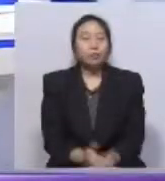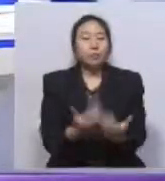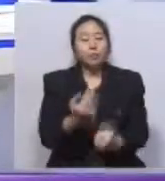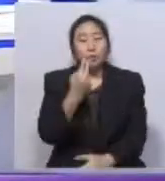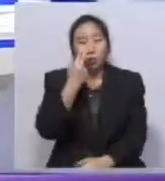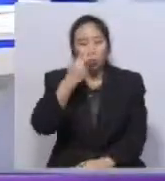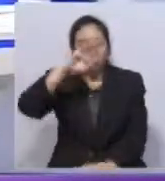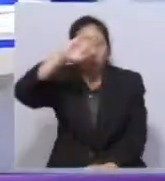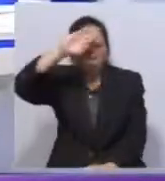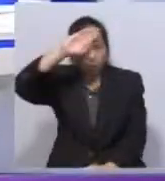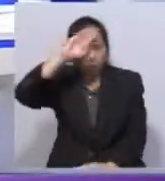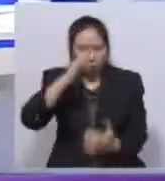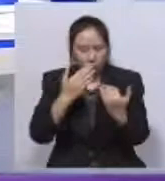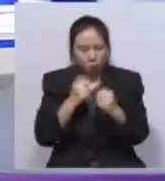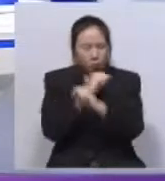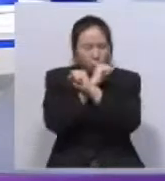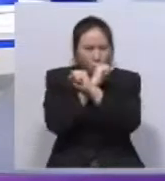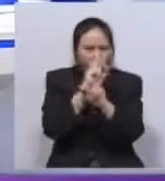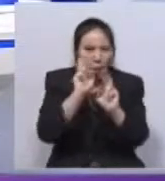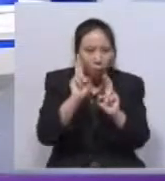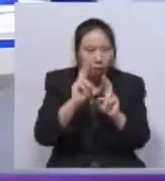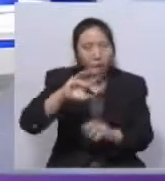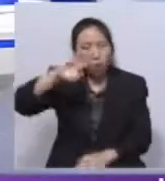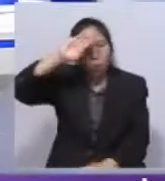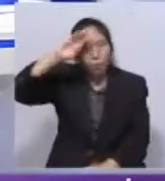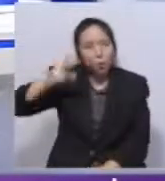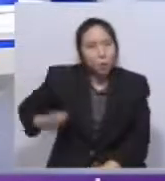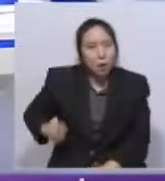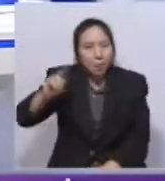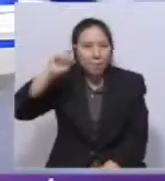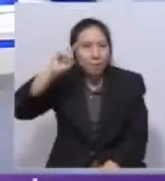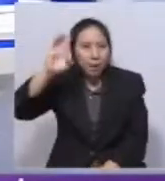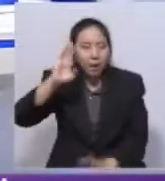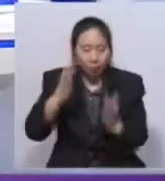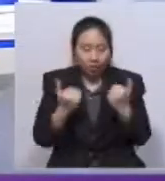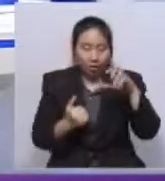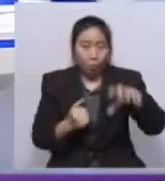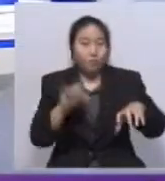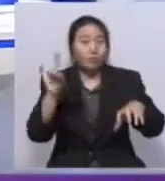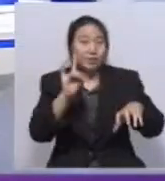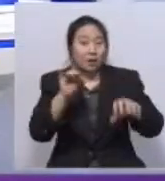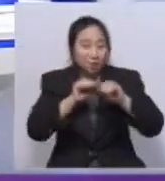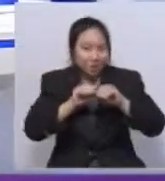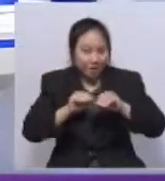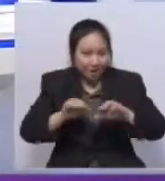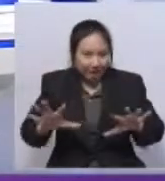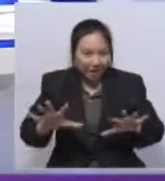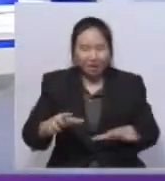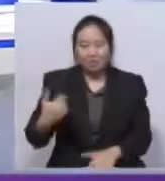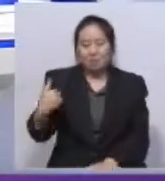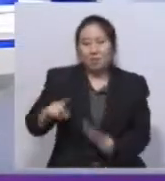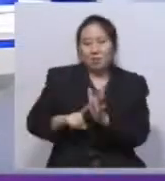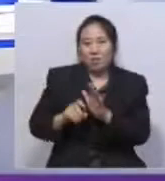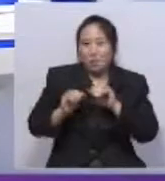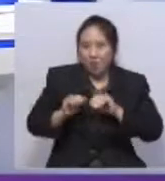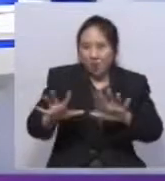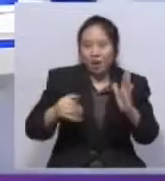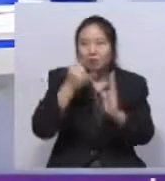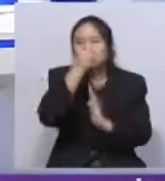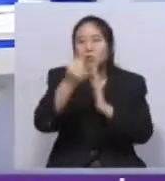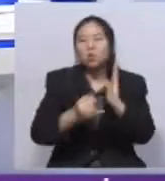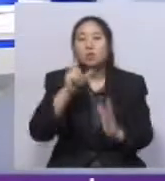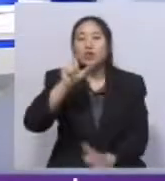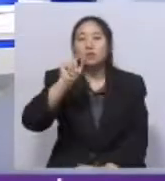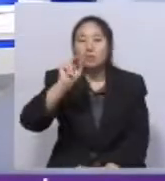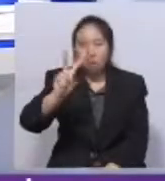มาดูโรคที่ต้องเฝ้าระวังในช่วงนี้โรคพิษสุนัขบ้านะคะเพราะล่าสุดเองกรมปศุสัตว์นะคะประกาศเขตโรคระบาดชั่วคราวพิษสุนัขบ้า22จังหวัด